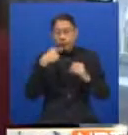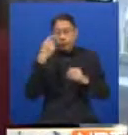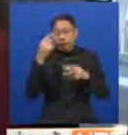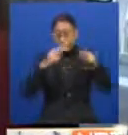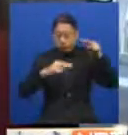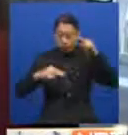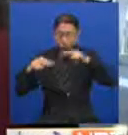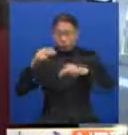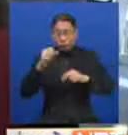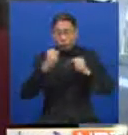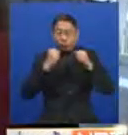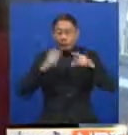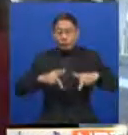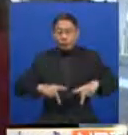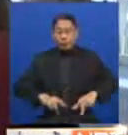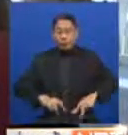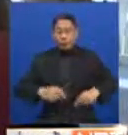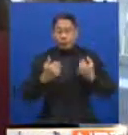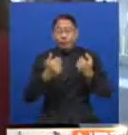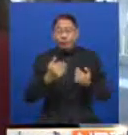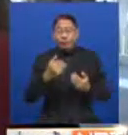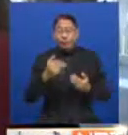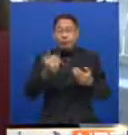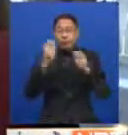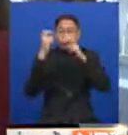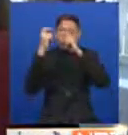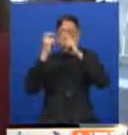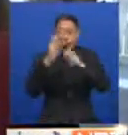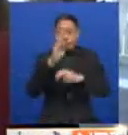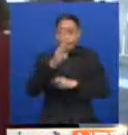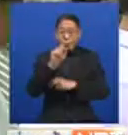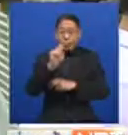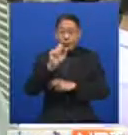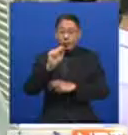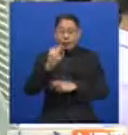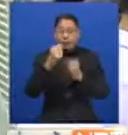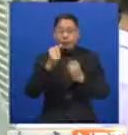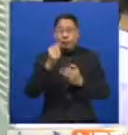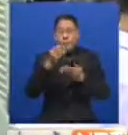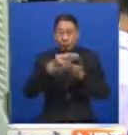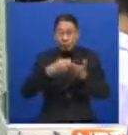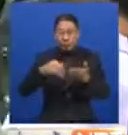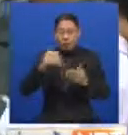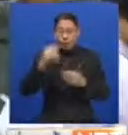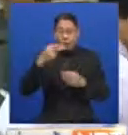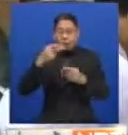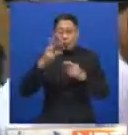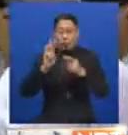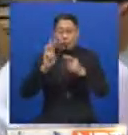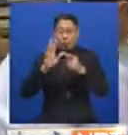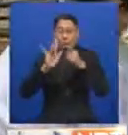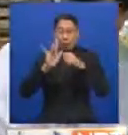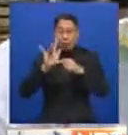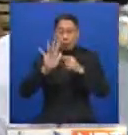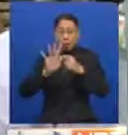รวจสุขภาพโดยเฉพาะสถานีรถไฟฟ้า BTS บางว่าสำหรับคลินิกลอยฟ้าปีที่13จัด